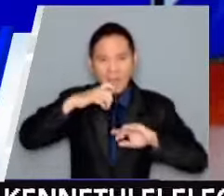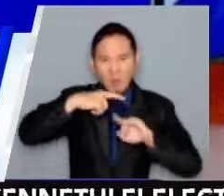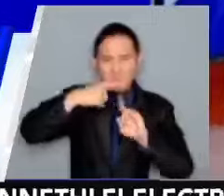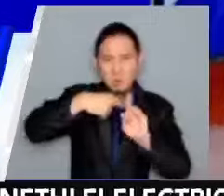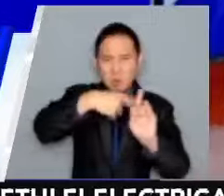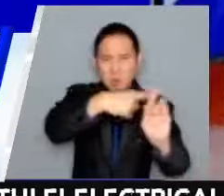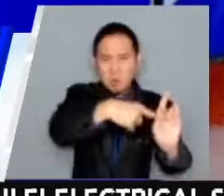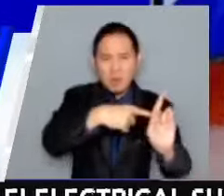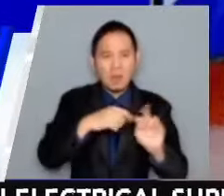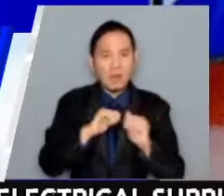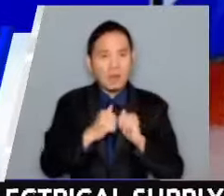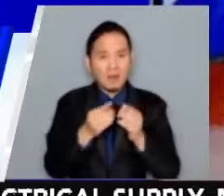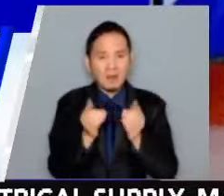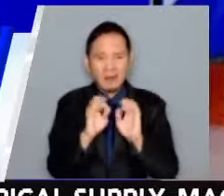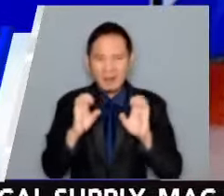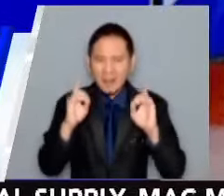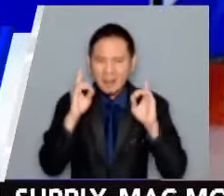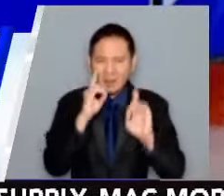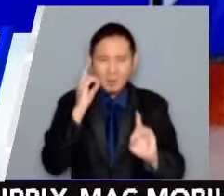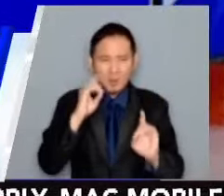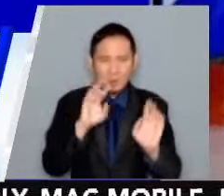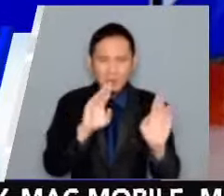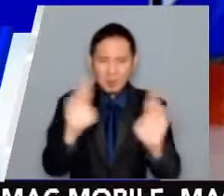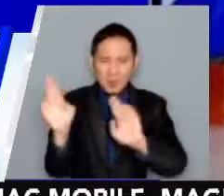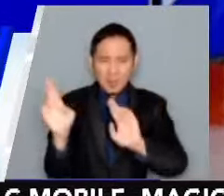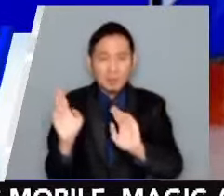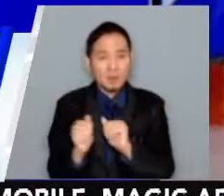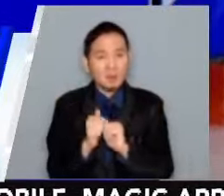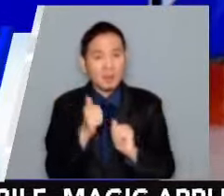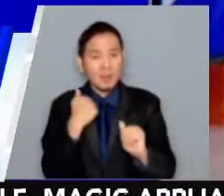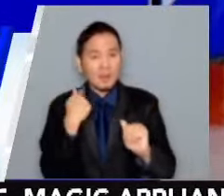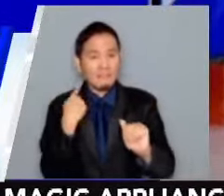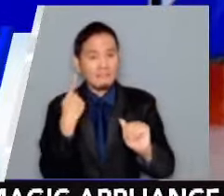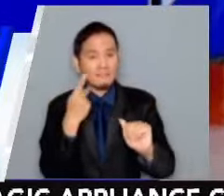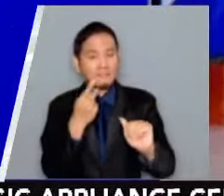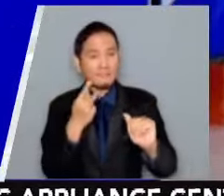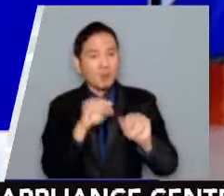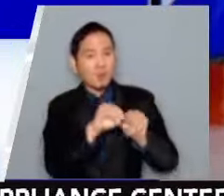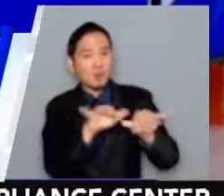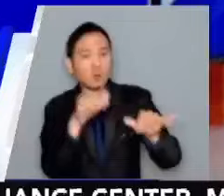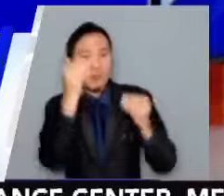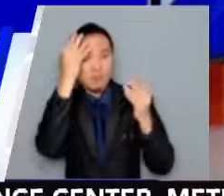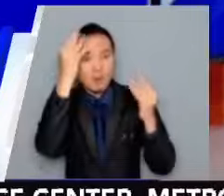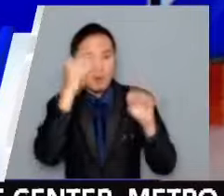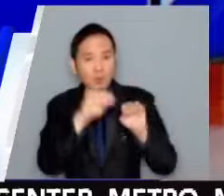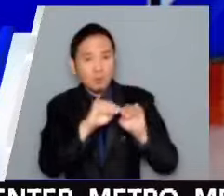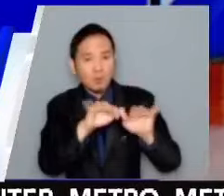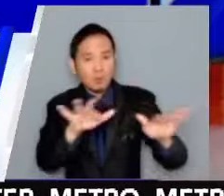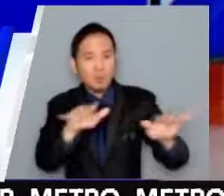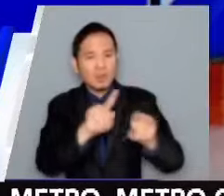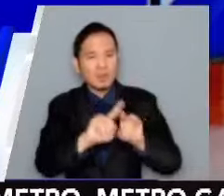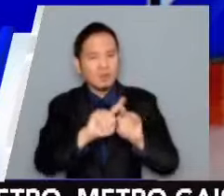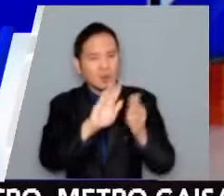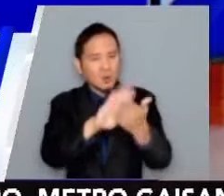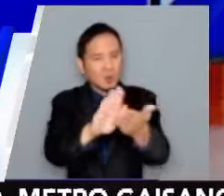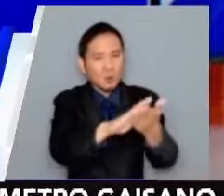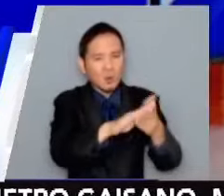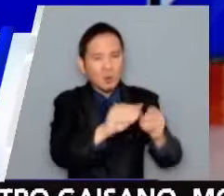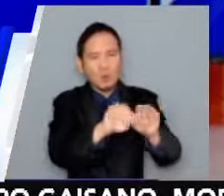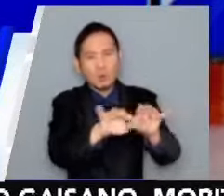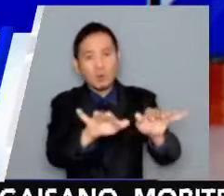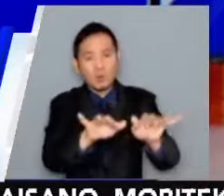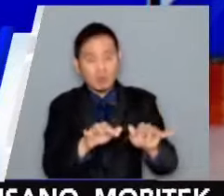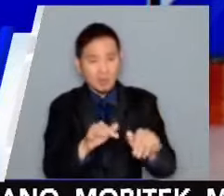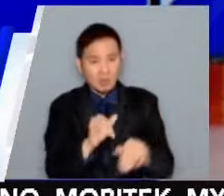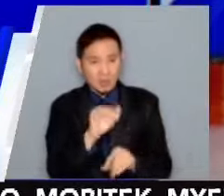ba'y naiano na natin? Nakascaded na ba sa lahat ng mga paaralan para alam nila ano gagawin kung mas titindi pa nga yung